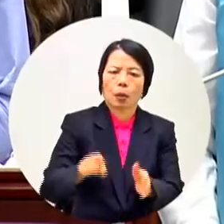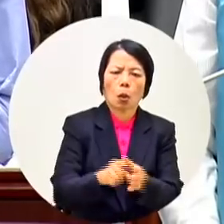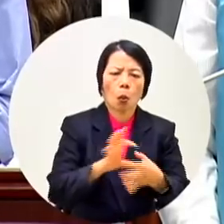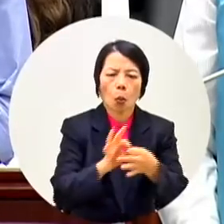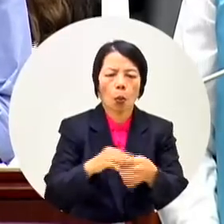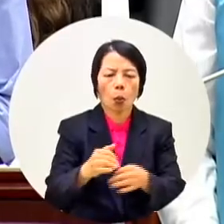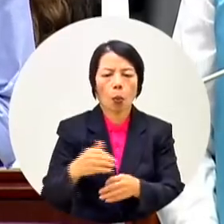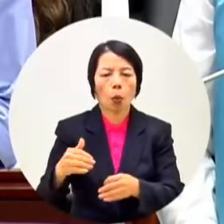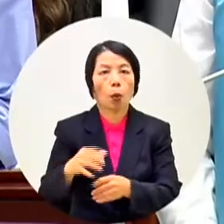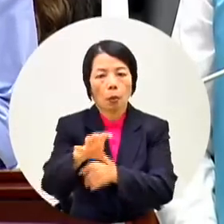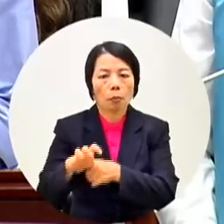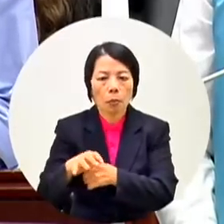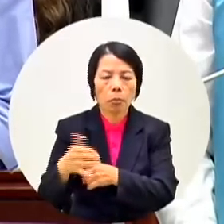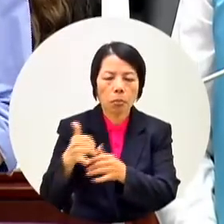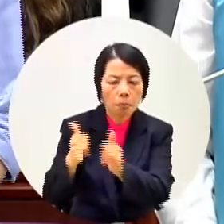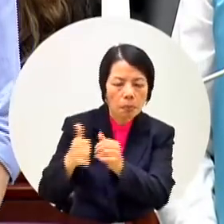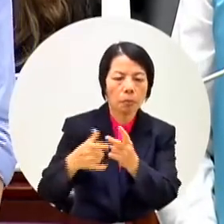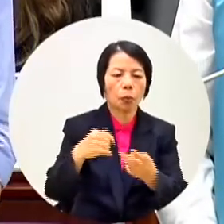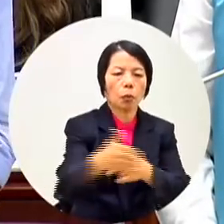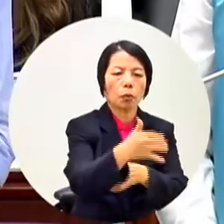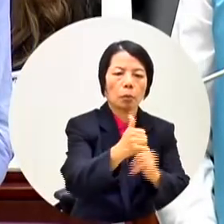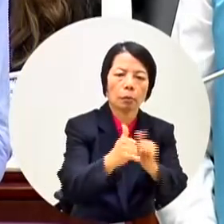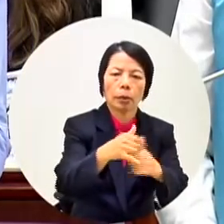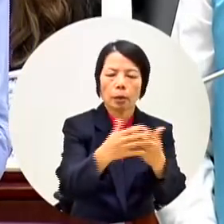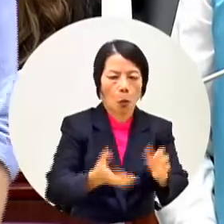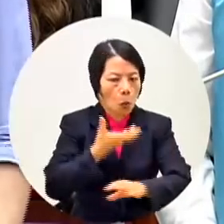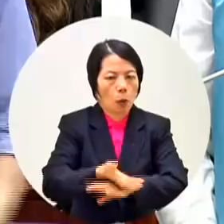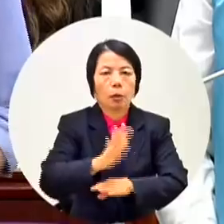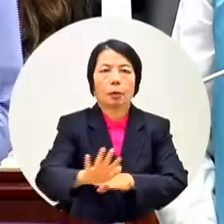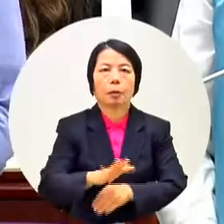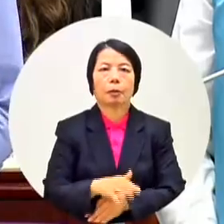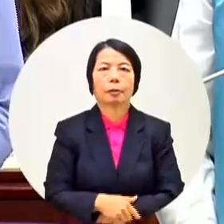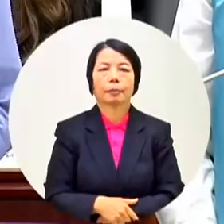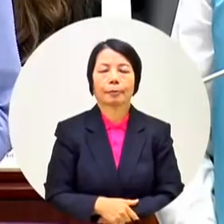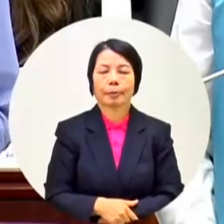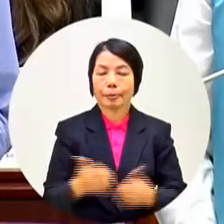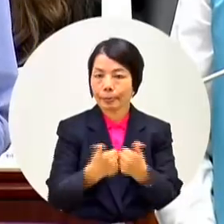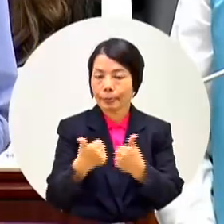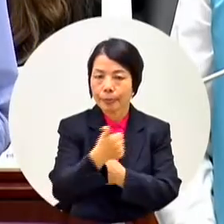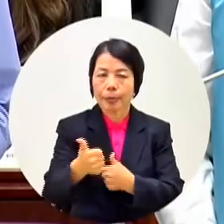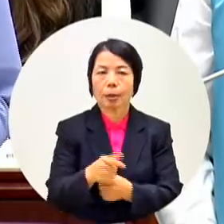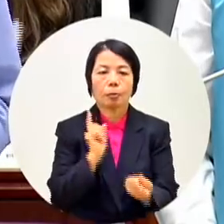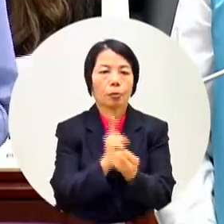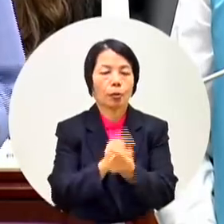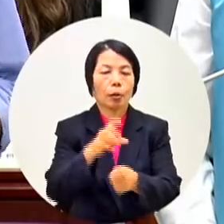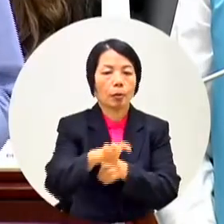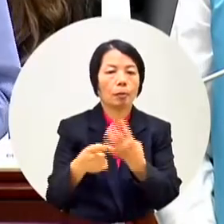这边可以说尽了很大力量，也请各位议员这边也能对我们农业局吴局长多多肯定，